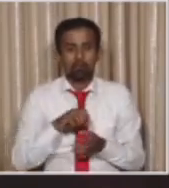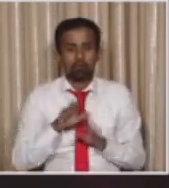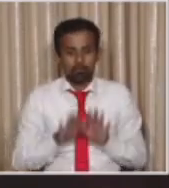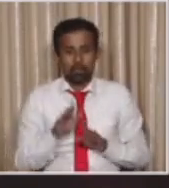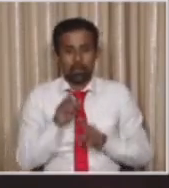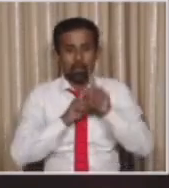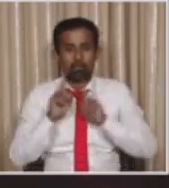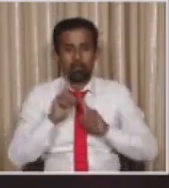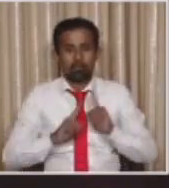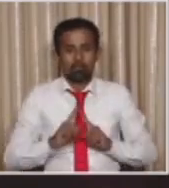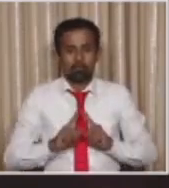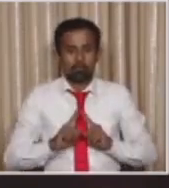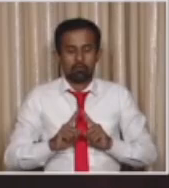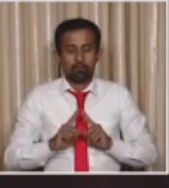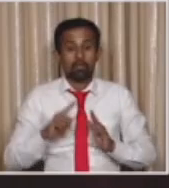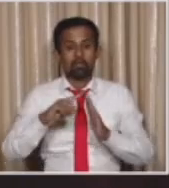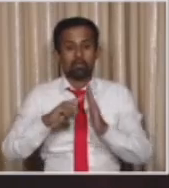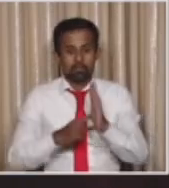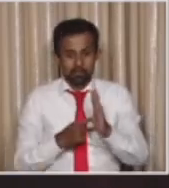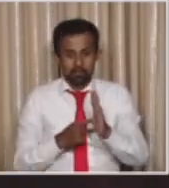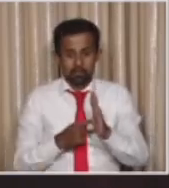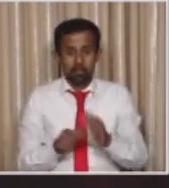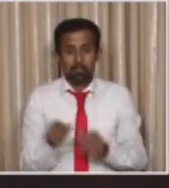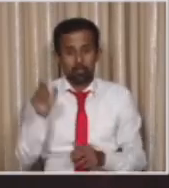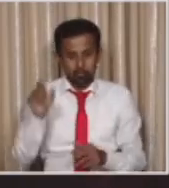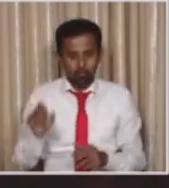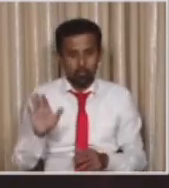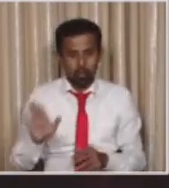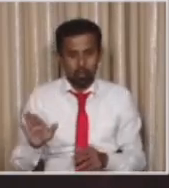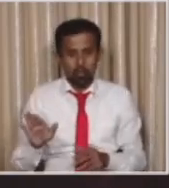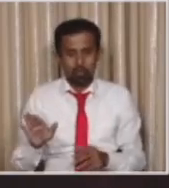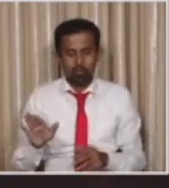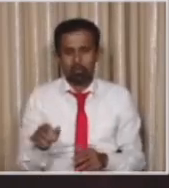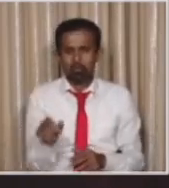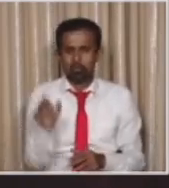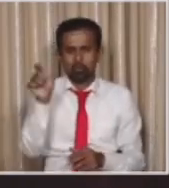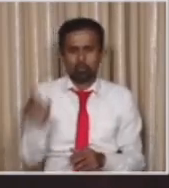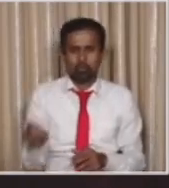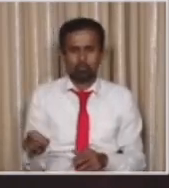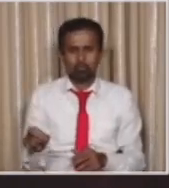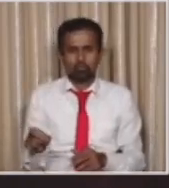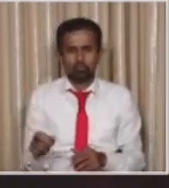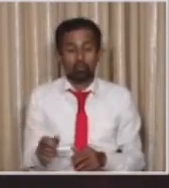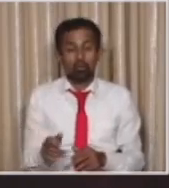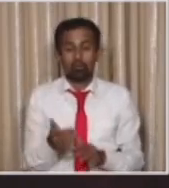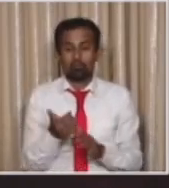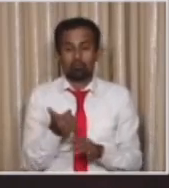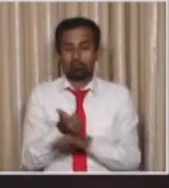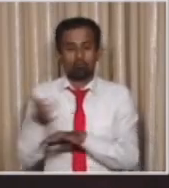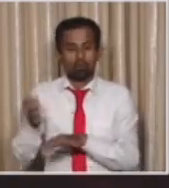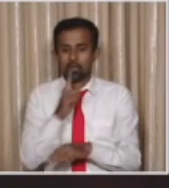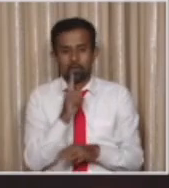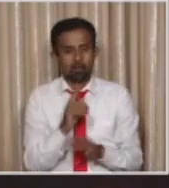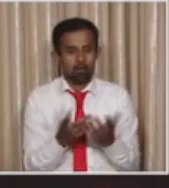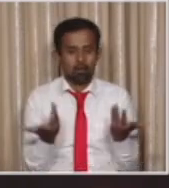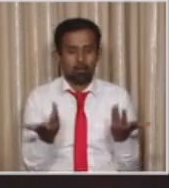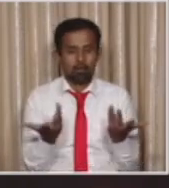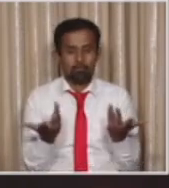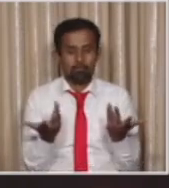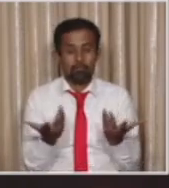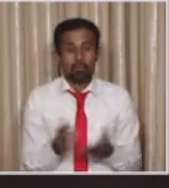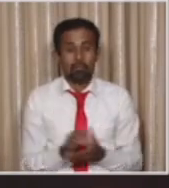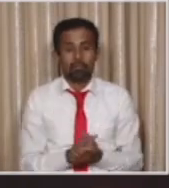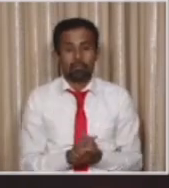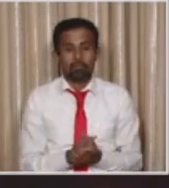කරන්න හදනවා. ජනක රත්නායක මැතිතුමාගේ මම ඌට කිසිම සාහසික නිර්දේ විවේචනයක් කරන්න යන්නේ නැහැ. හැබැයි මෙන්න